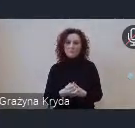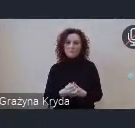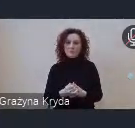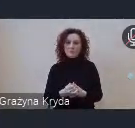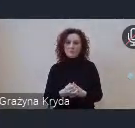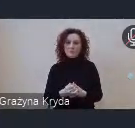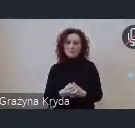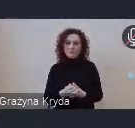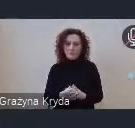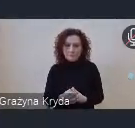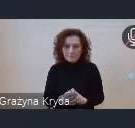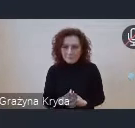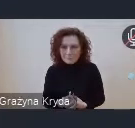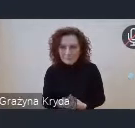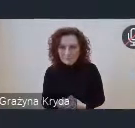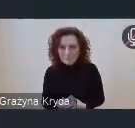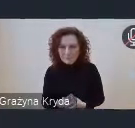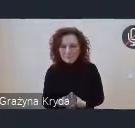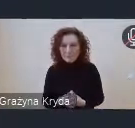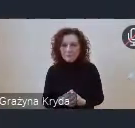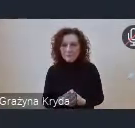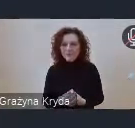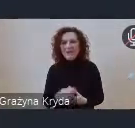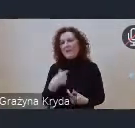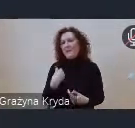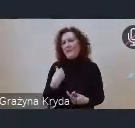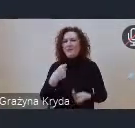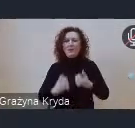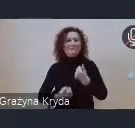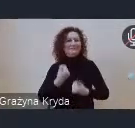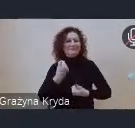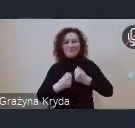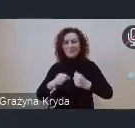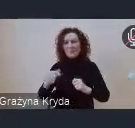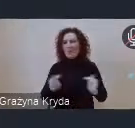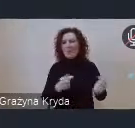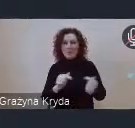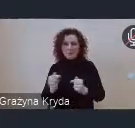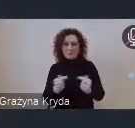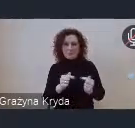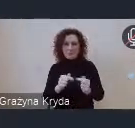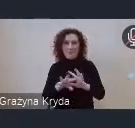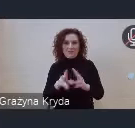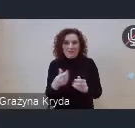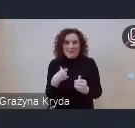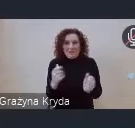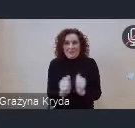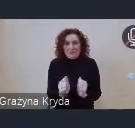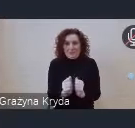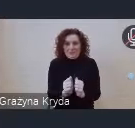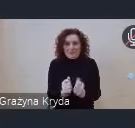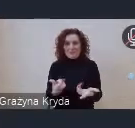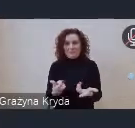tam to była dobra dość trudna dyskusja tam Czy to czy to nasze spotkanie emocjonalnie było trudne No bo oni wszyscy byli przerażeni włosy mi się zjeżył na